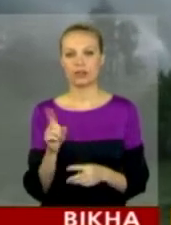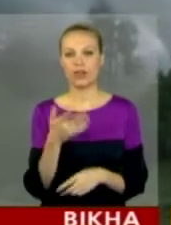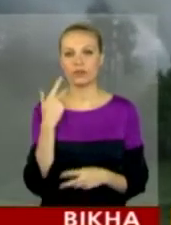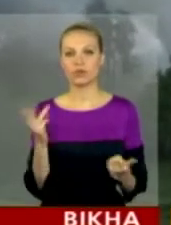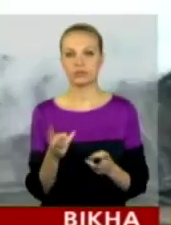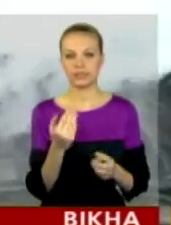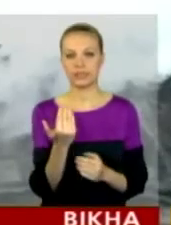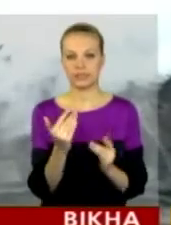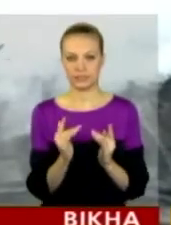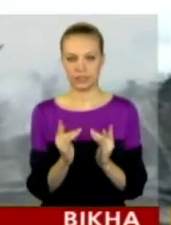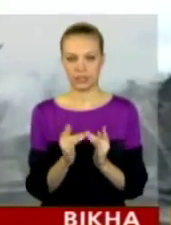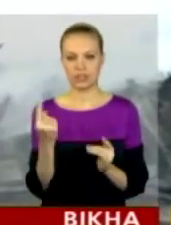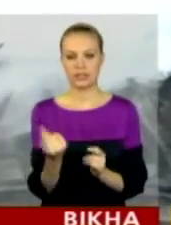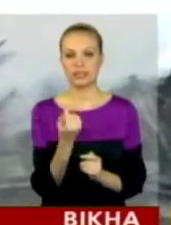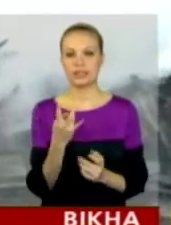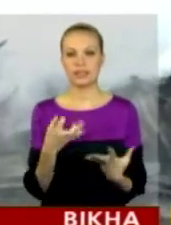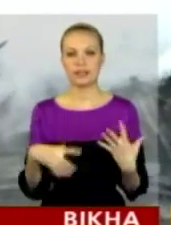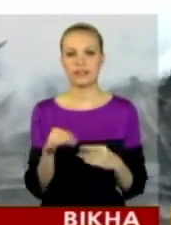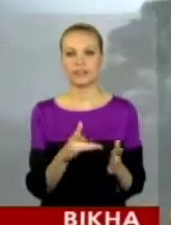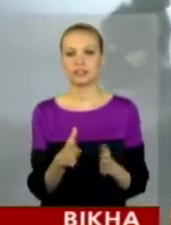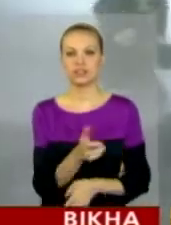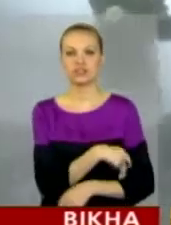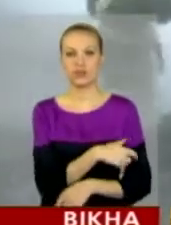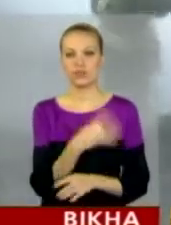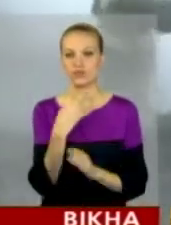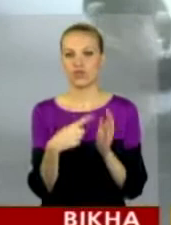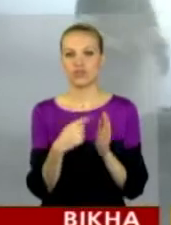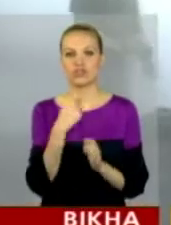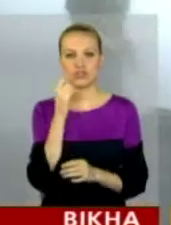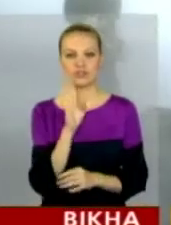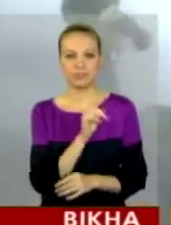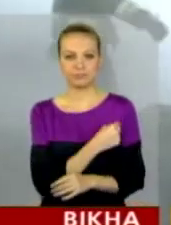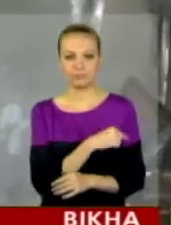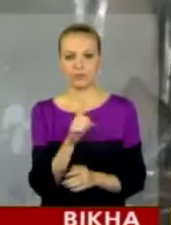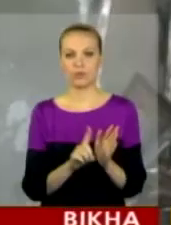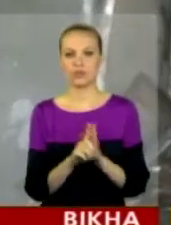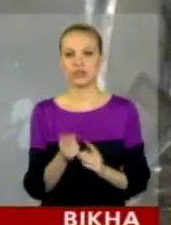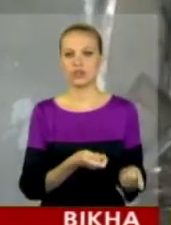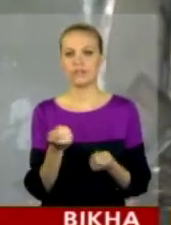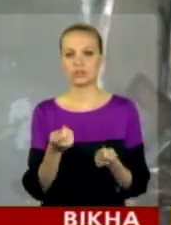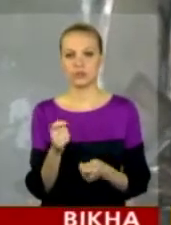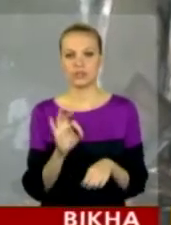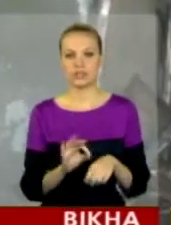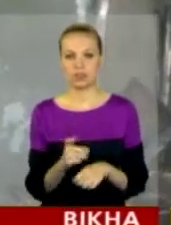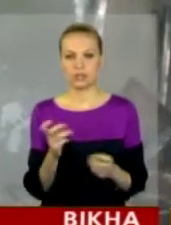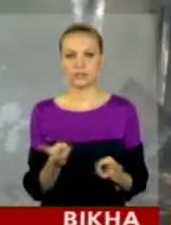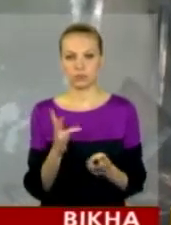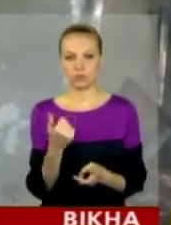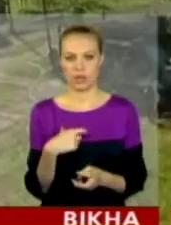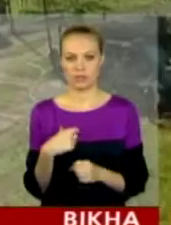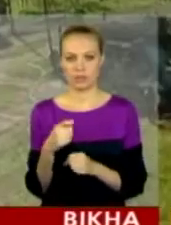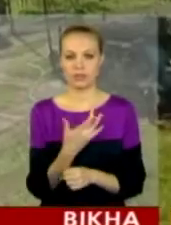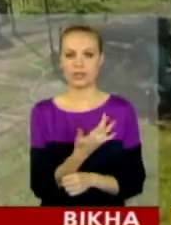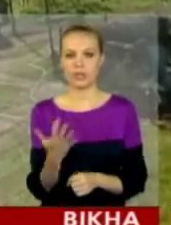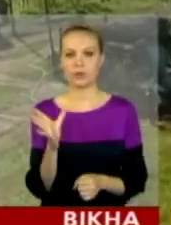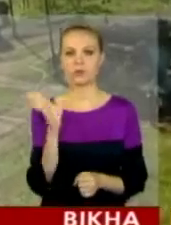зайнялися їхні ліжка. Єдина на весь інтернат чергова 46-річна санітарка почала виносити хворих із вогню на собі.